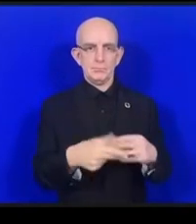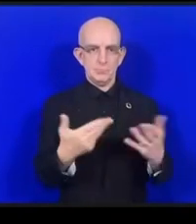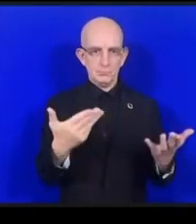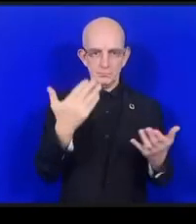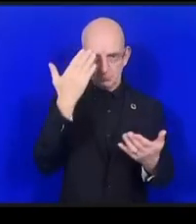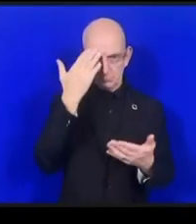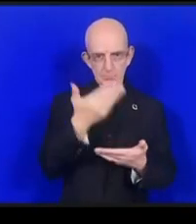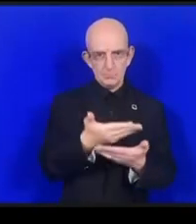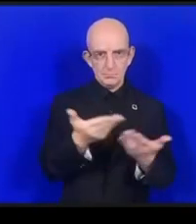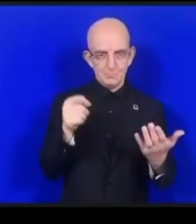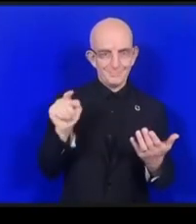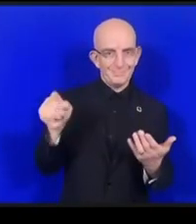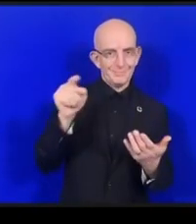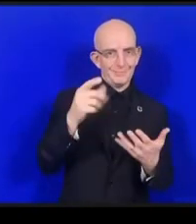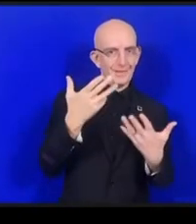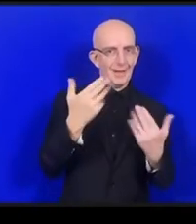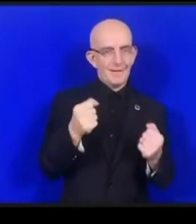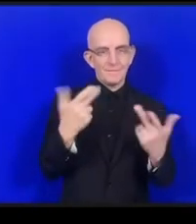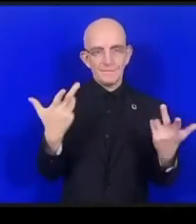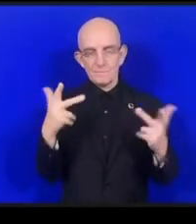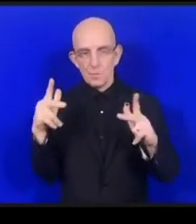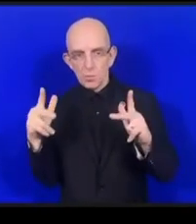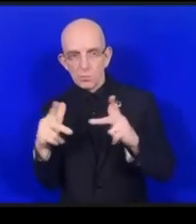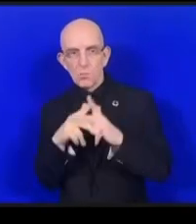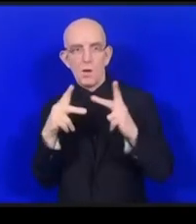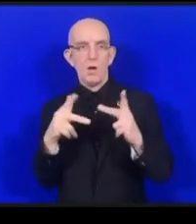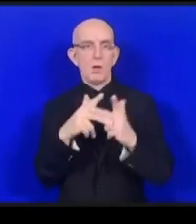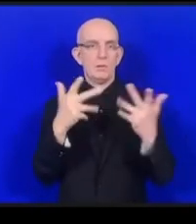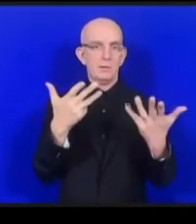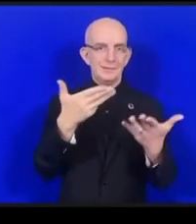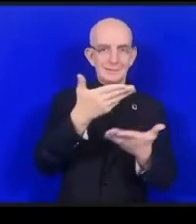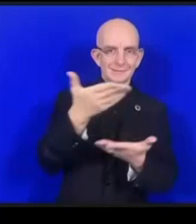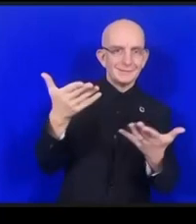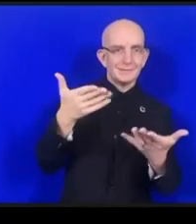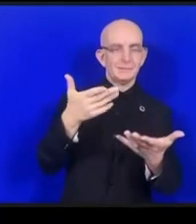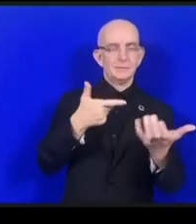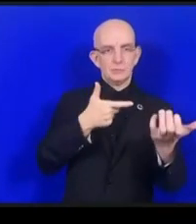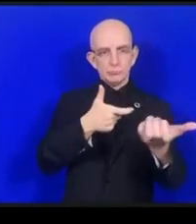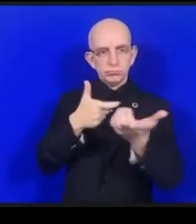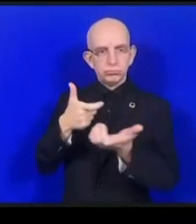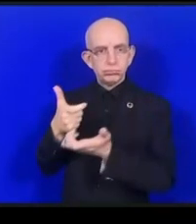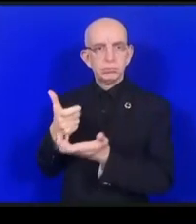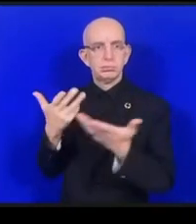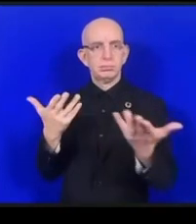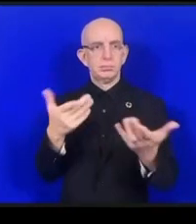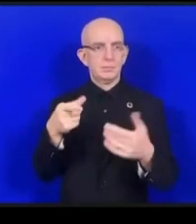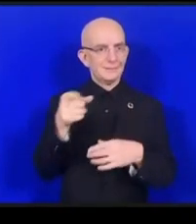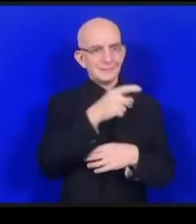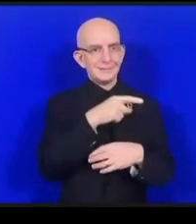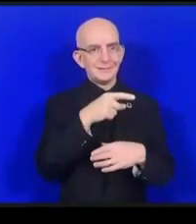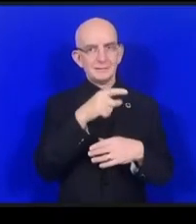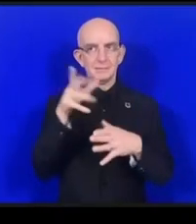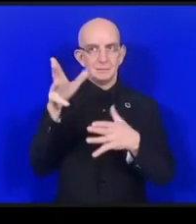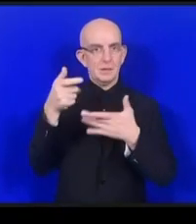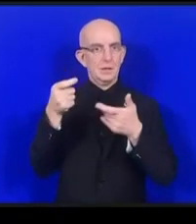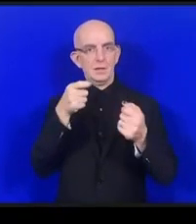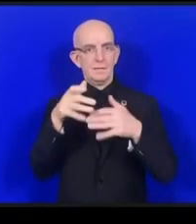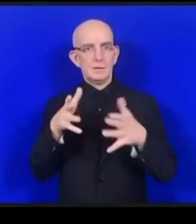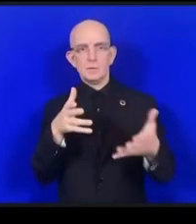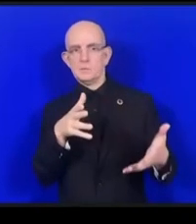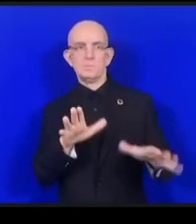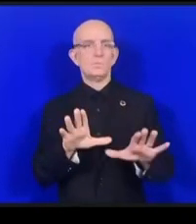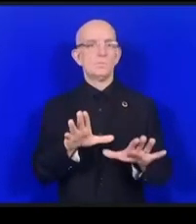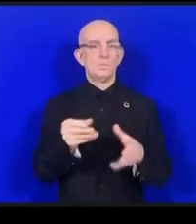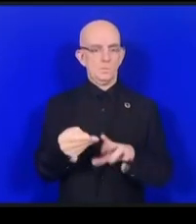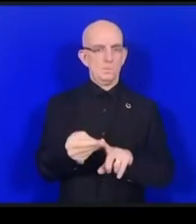мы видим как это происходит по всему миру и мы видим как множество правительств в